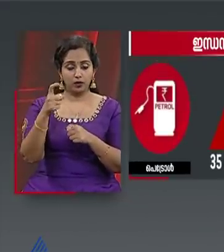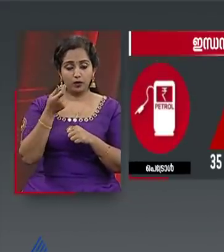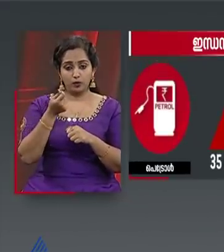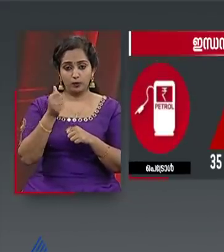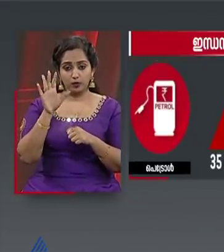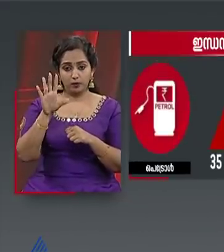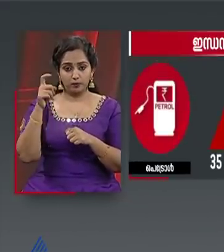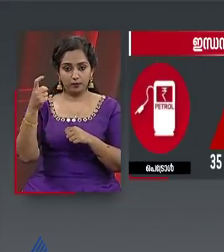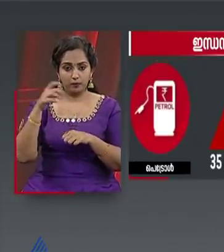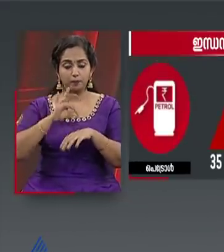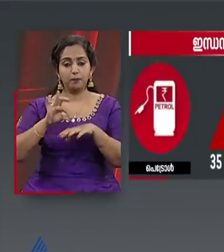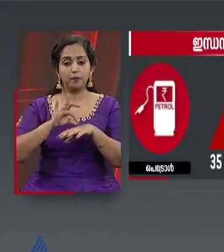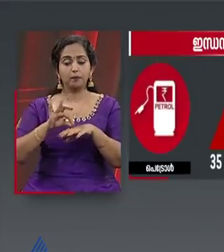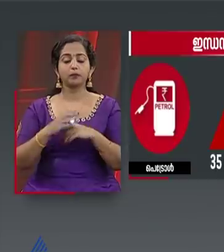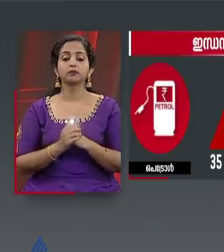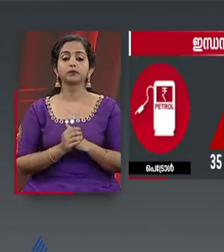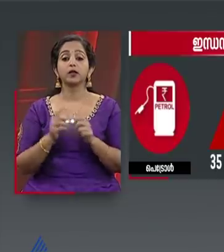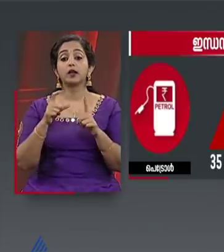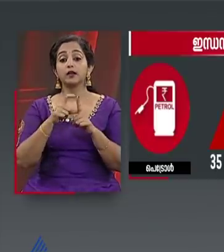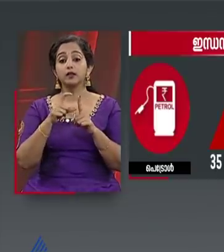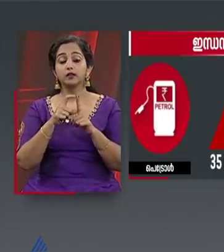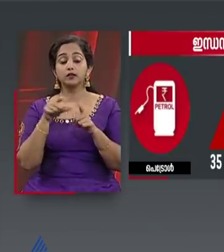87 രൂപ 57 പൈസയാണ് ഇന്ന് പെട്രോളിന്റെ വില. ഡീസൽ വില